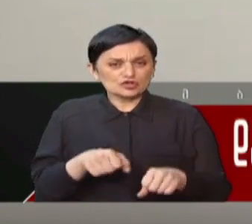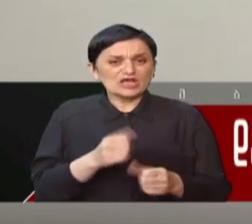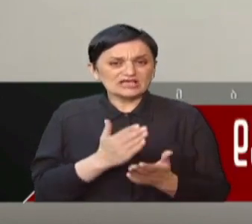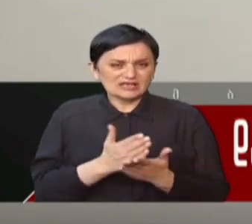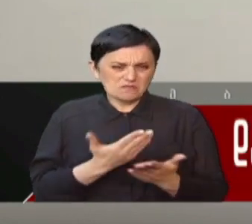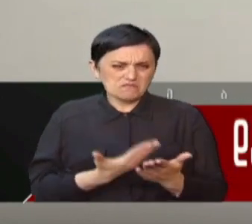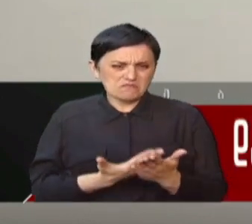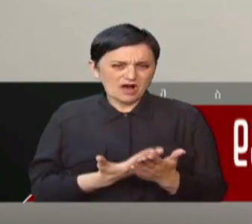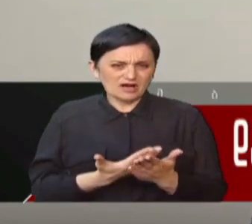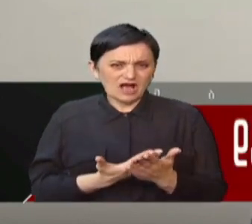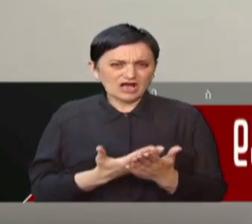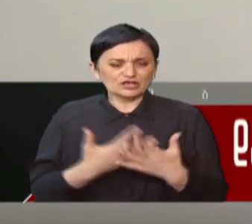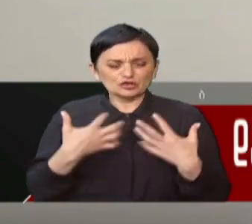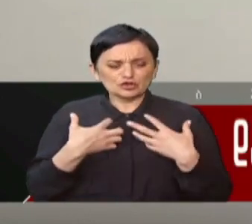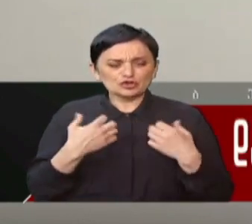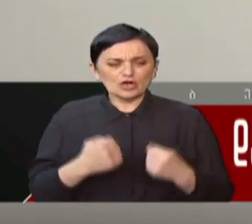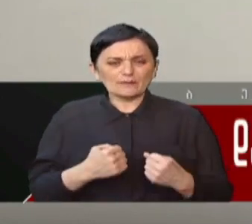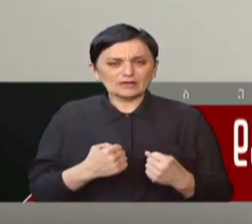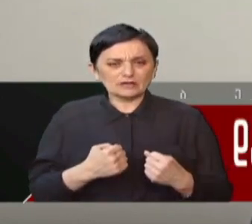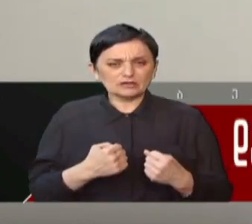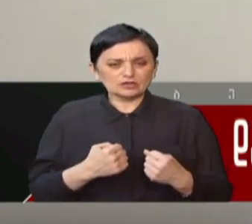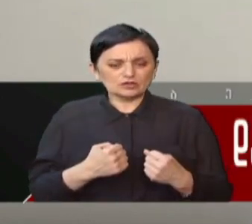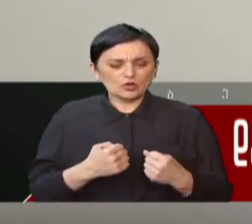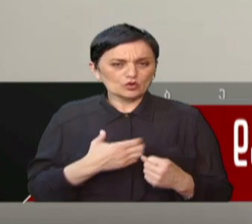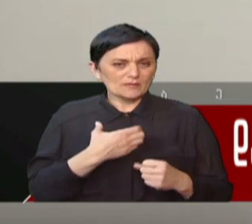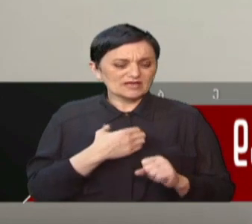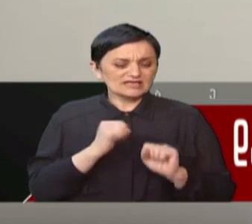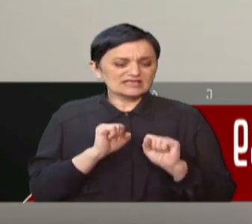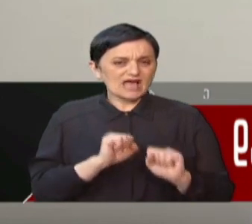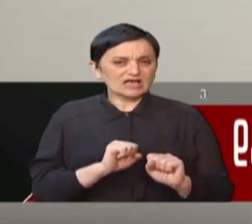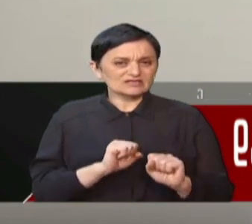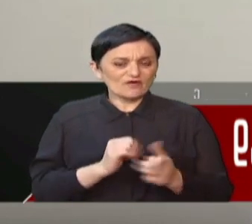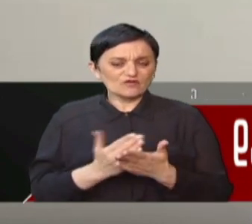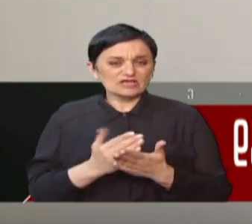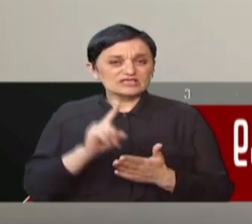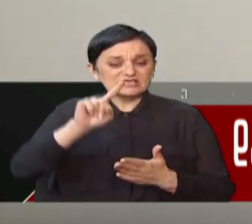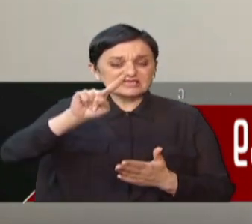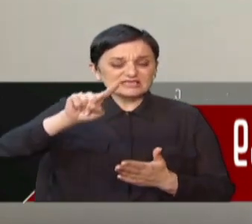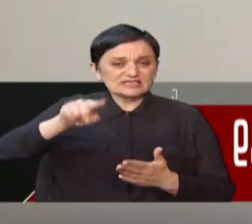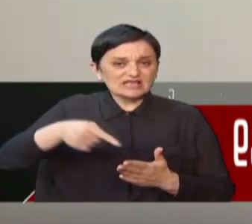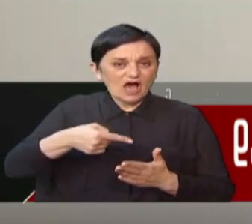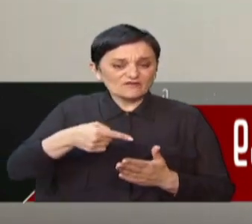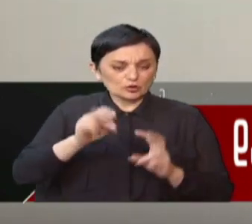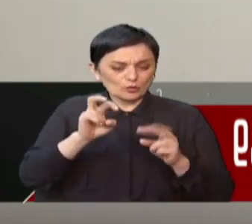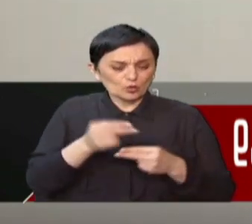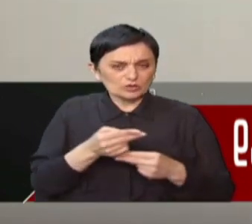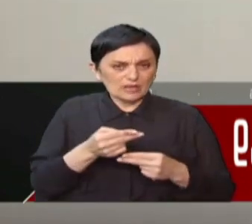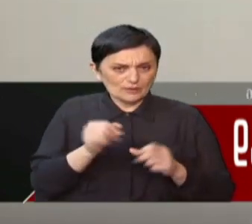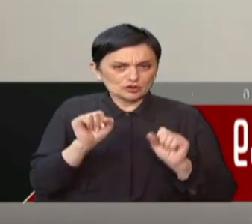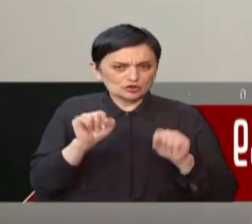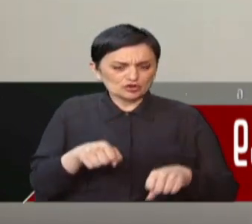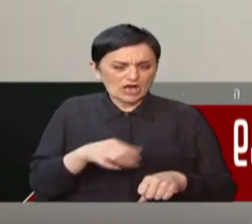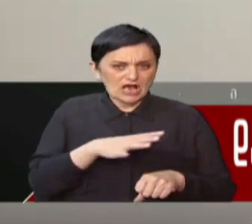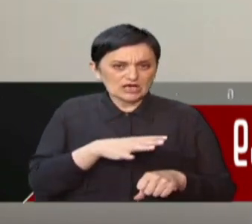იყოს მაგალითად ჯანმრთელობის დაზღვევის ნაწილში რაღაც თქვა სავალდებულო დაზღვევის ნაწილის თემა, რომელიც შეიძლება